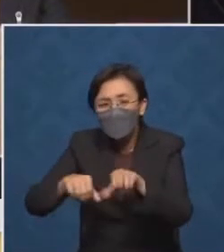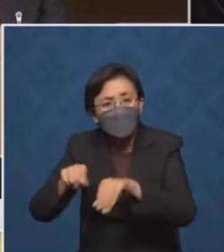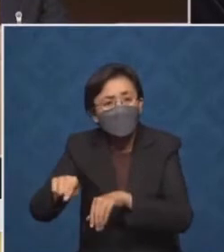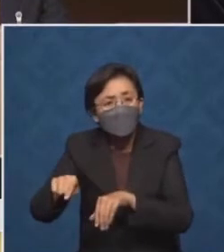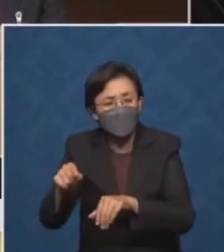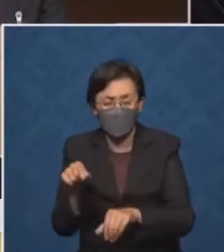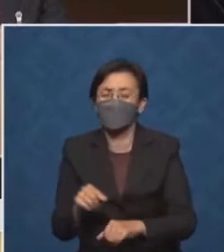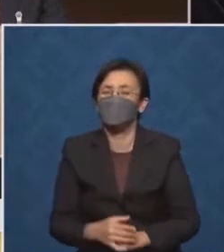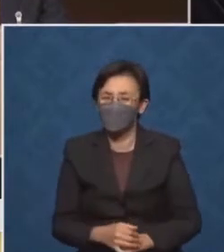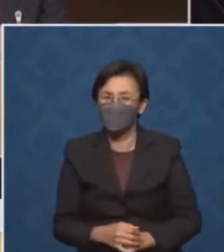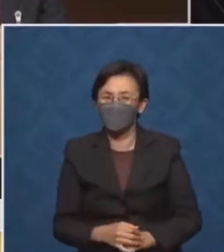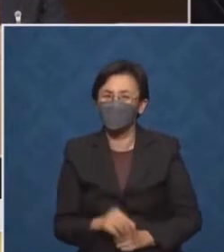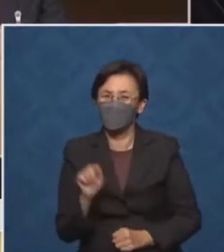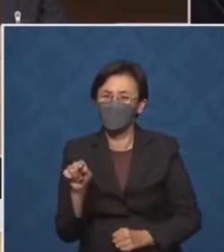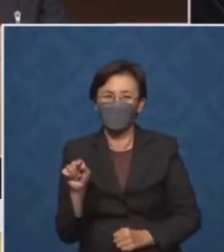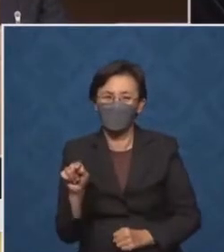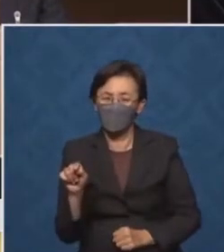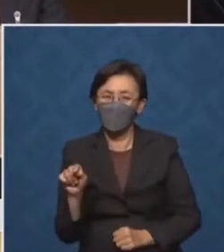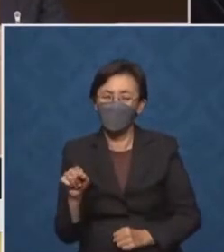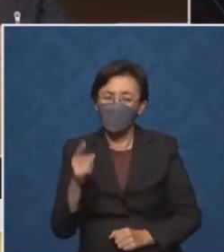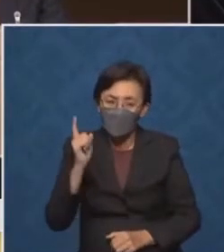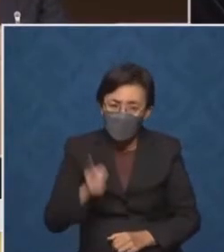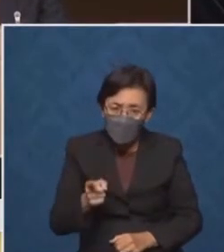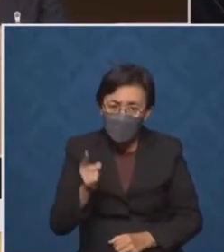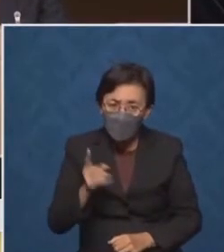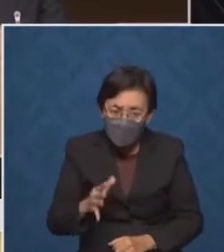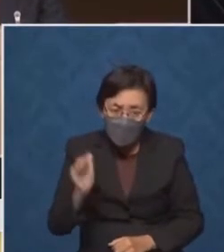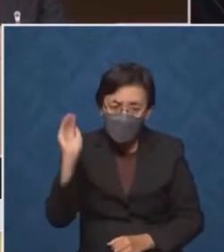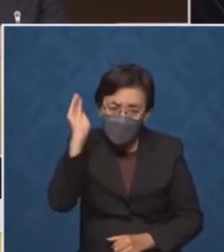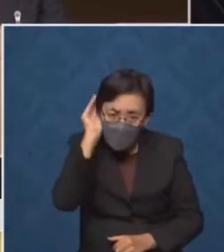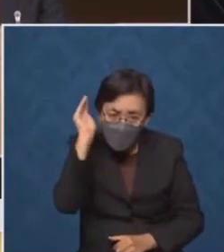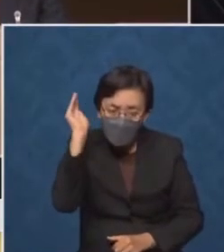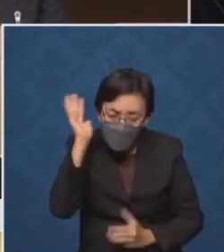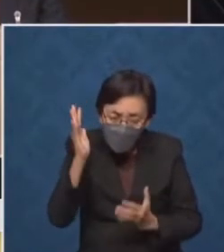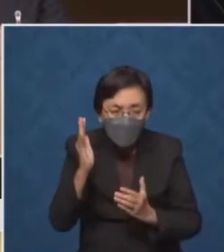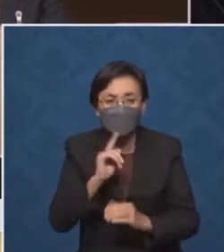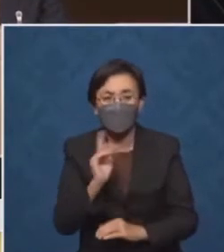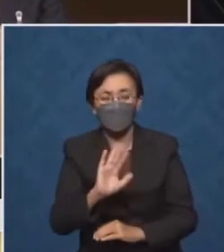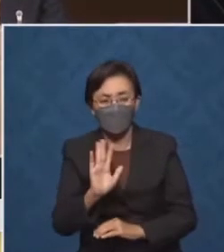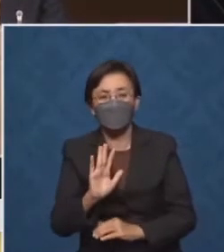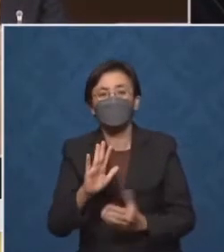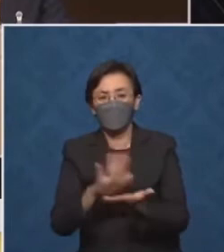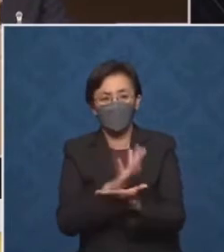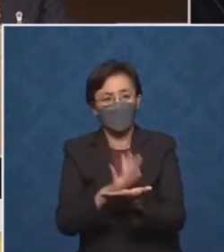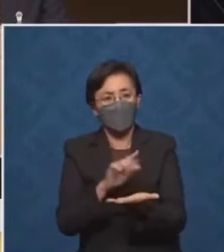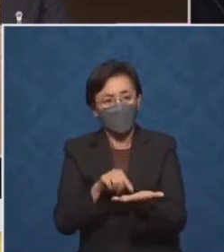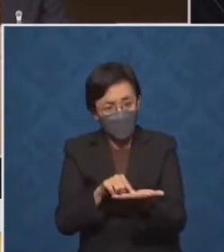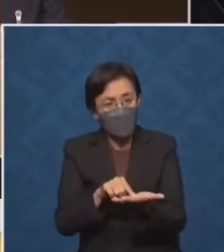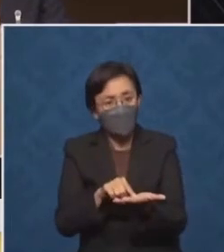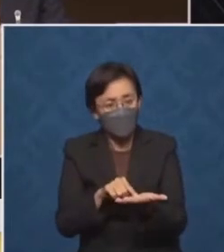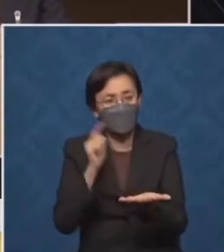B12 blackข Around 4ita rice fastพ